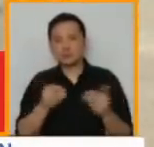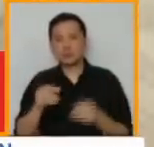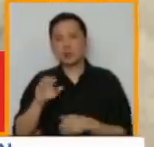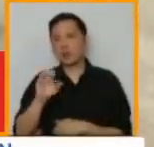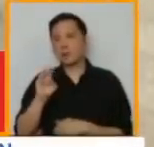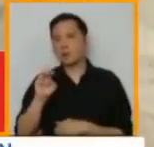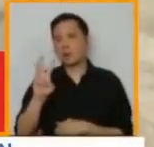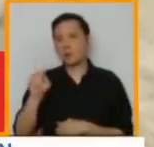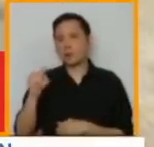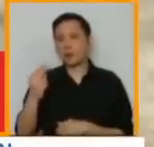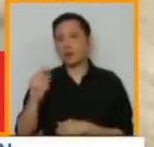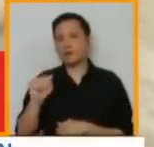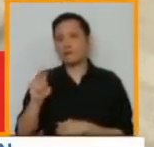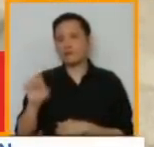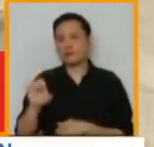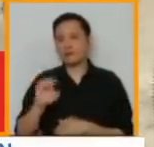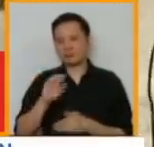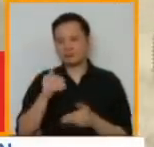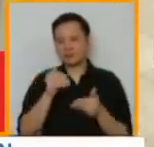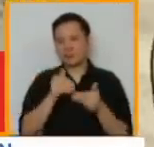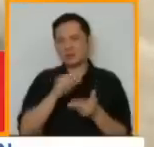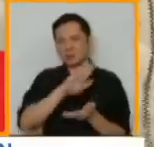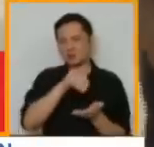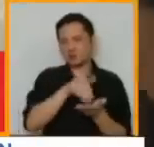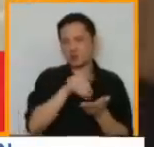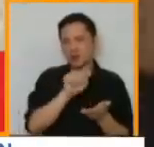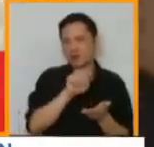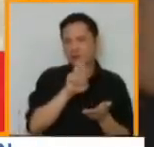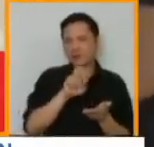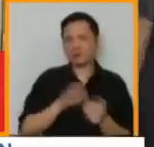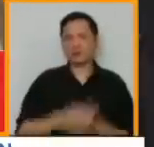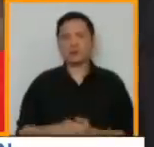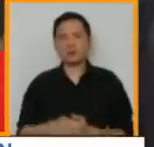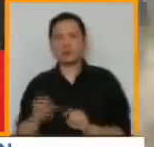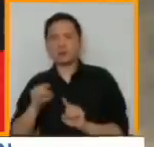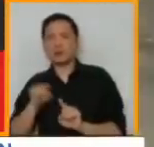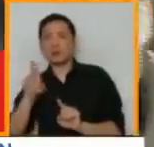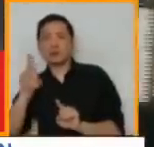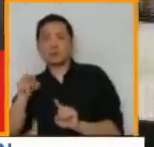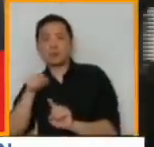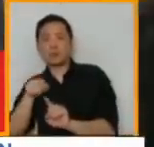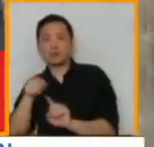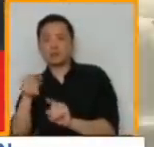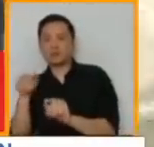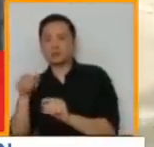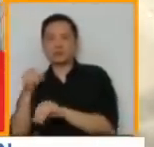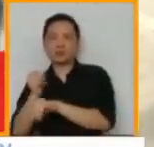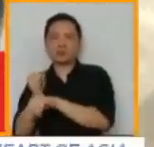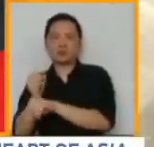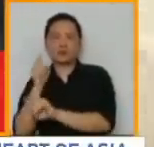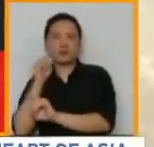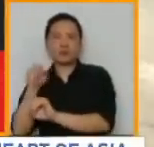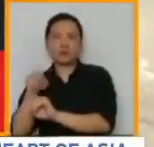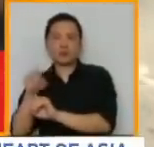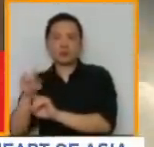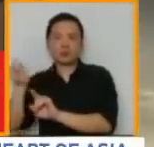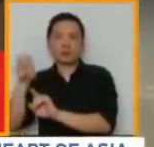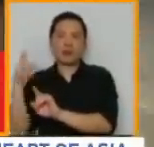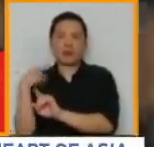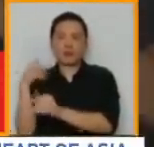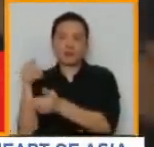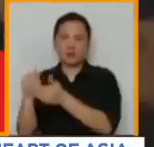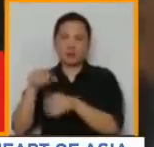sa may Central Avenue at sa UP Asian Institute of Tourism. Ang kanilang primary focus ngayong umaga ay yung